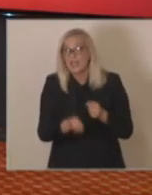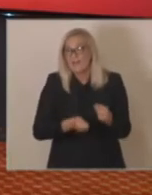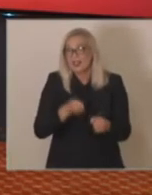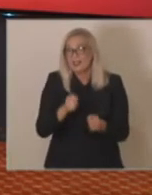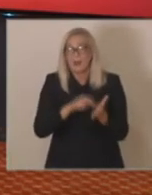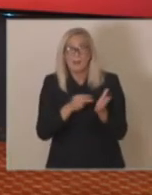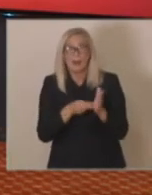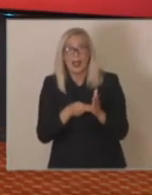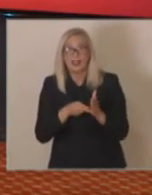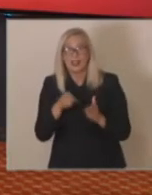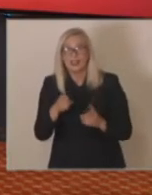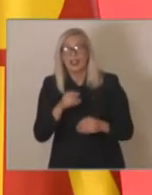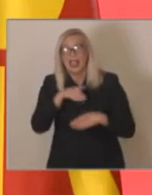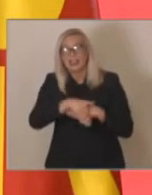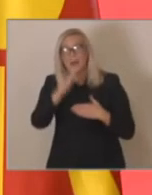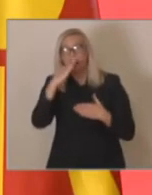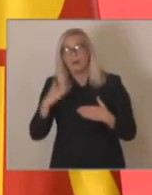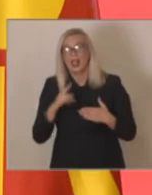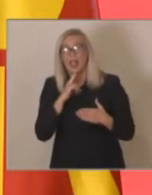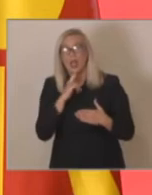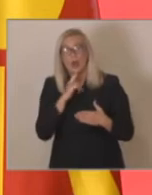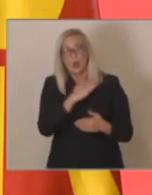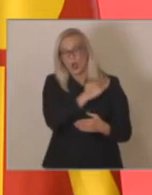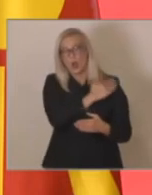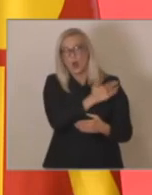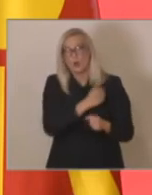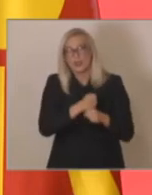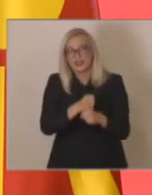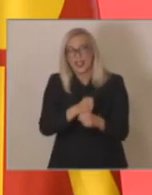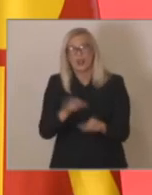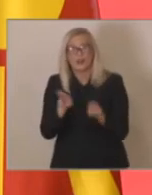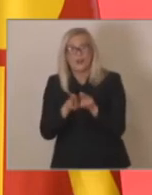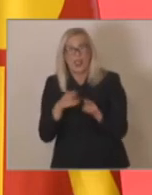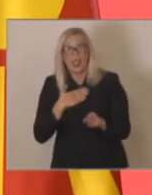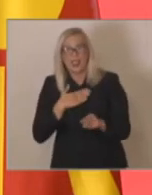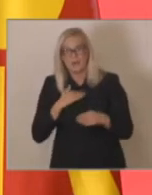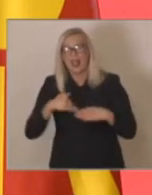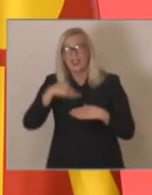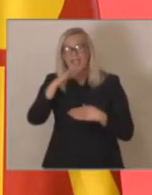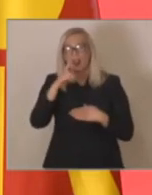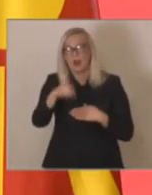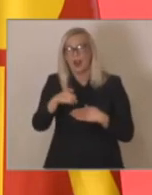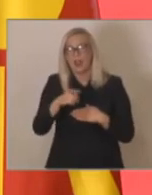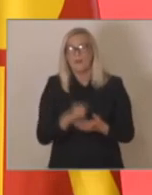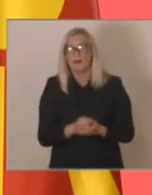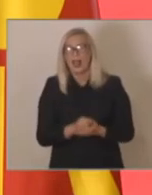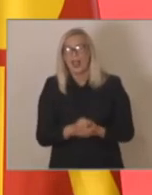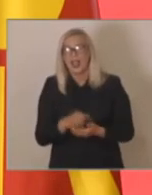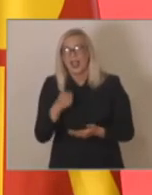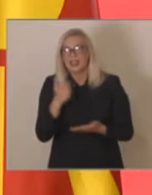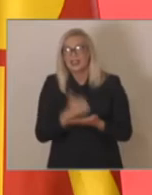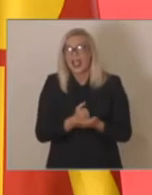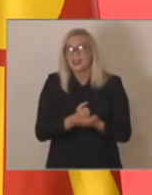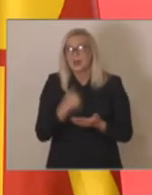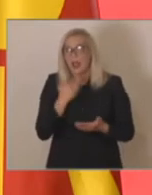план за Западен Балкан, за кој комесарот Вархеил има најголема заслуга. Сме благодарни